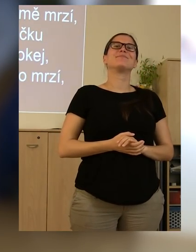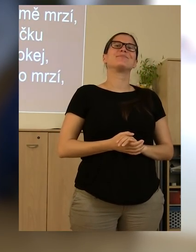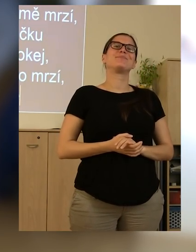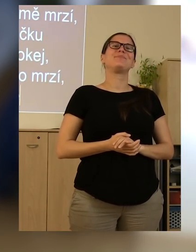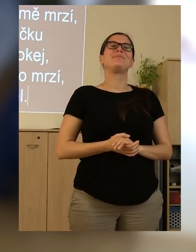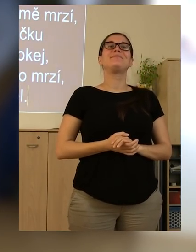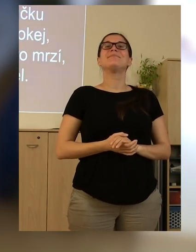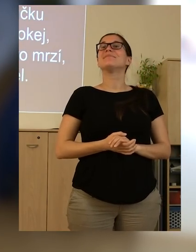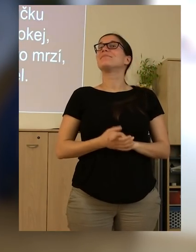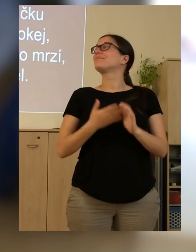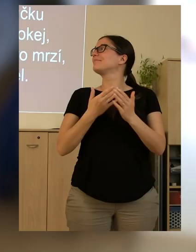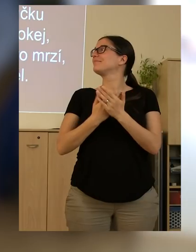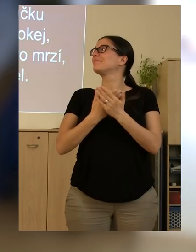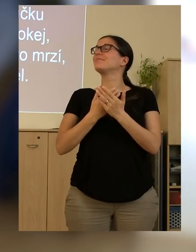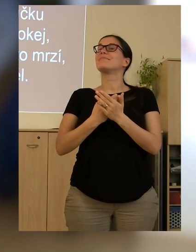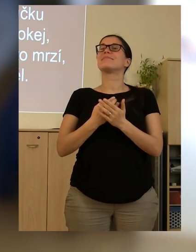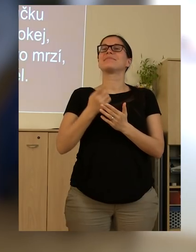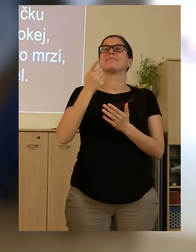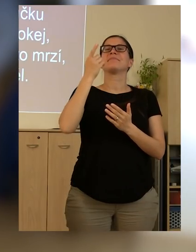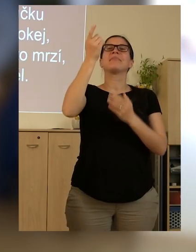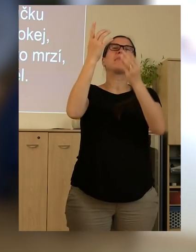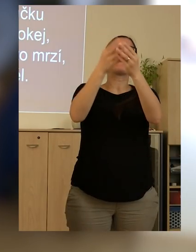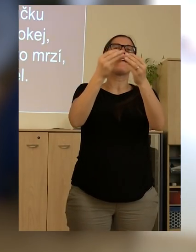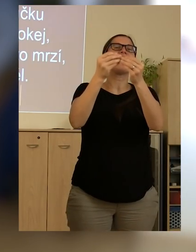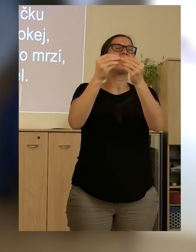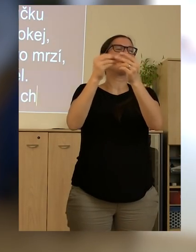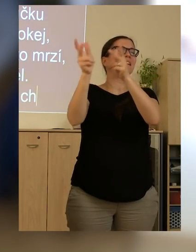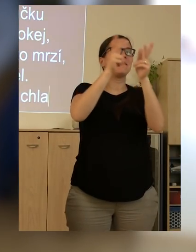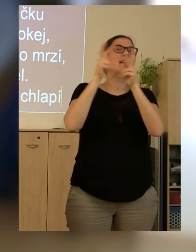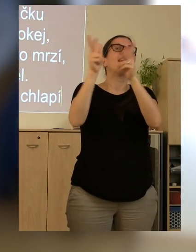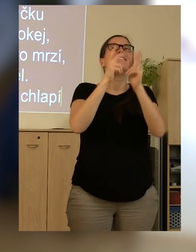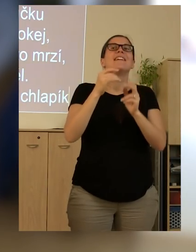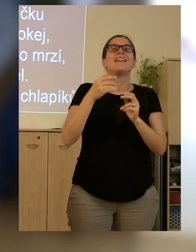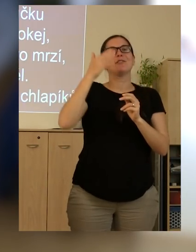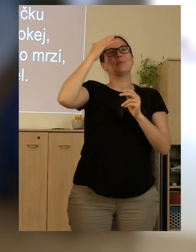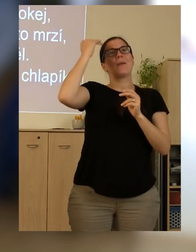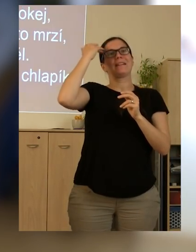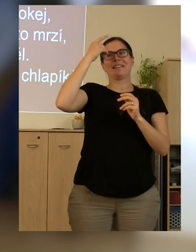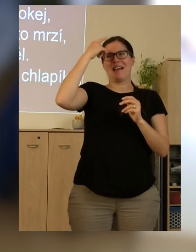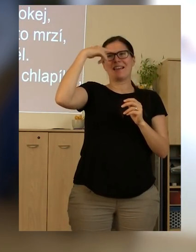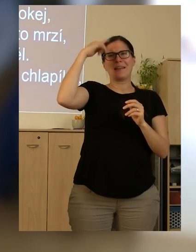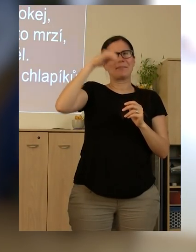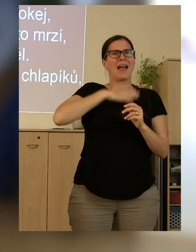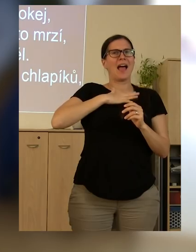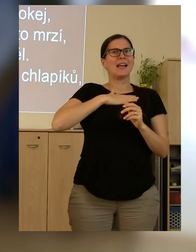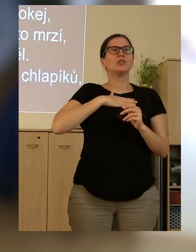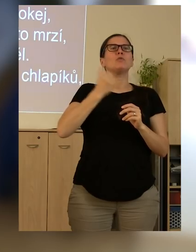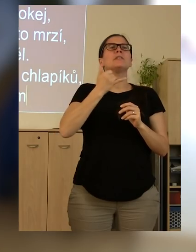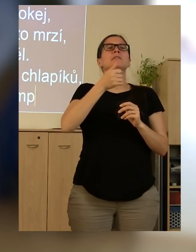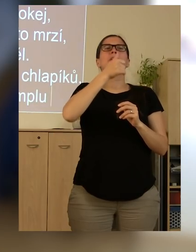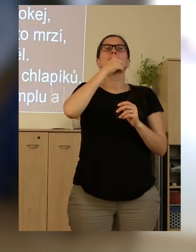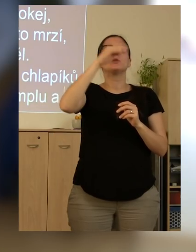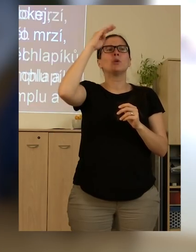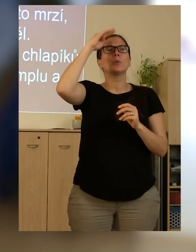Vy jste mi připomněli pár chlapíků, kteří chodili k nám na Gimple. Tam byl jeden chlapík, který vždycky seděl zády k učiteli a hrál